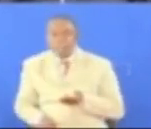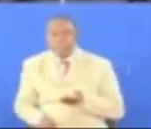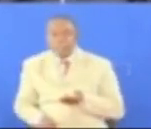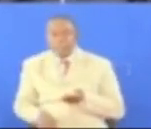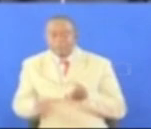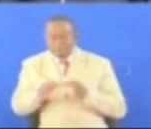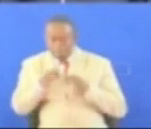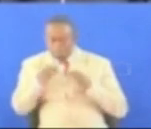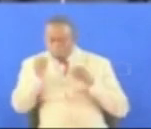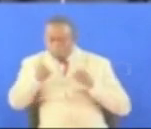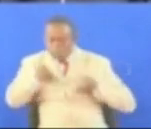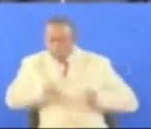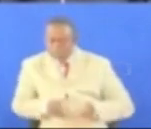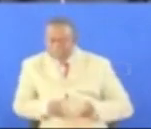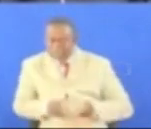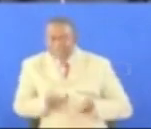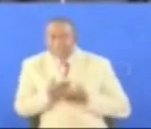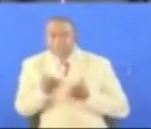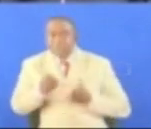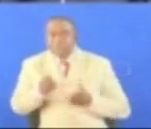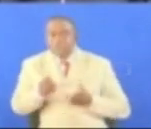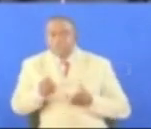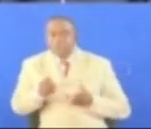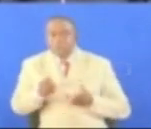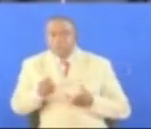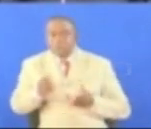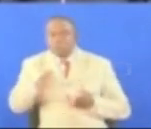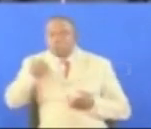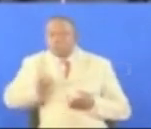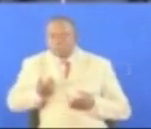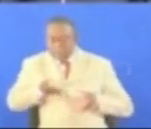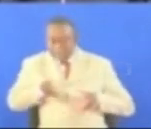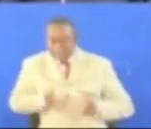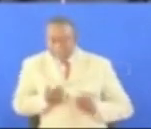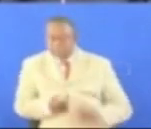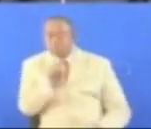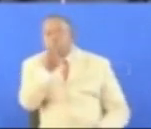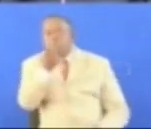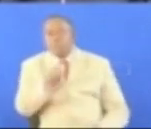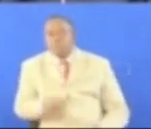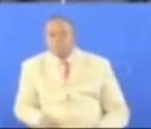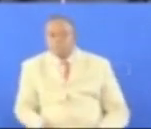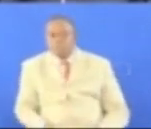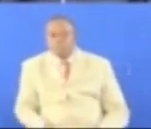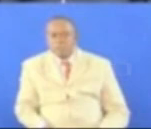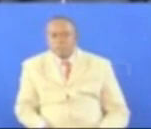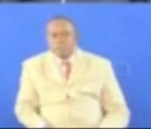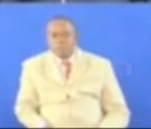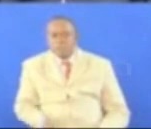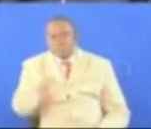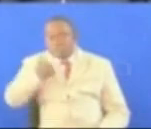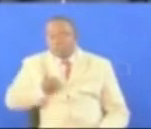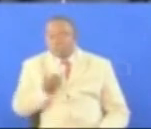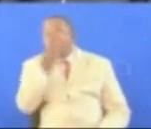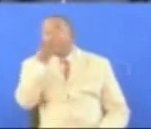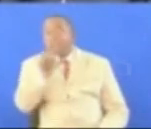unakwisha, kwa sababu mwanamke ana uwezo wa kuzaa mtoto 1.3. Kwa sisi tunasoma hesabu, manake kati ya wanawake